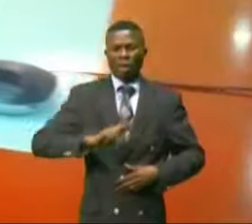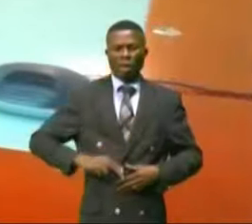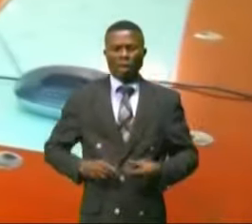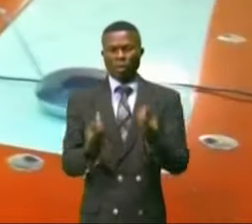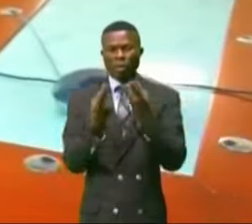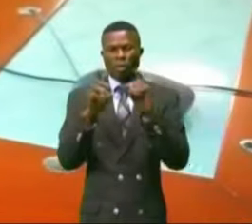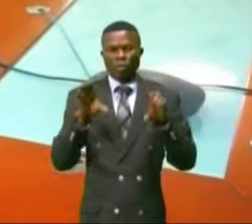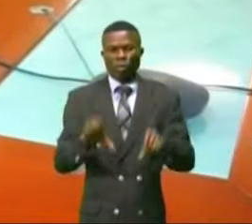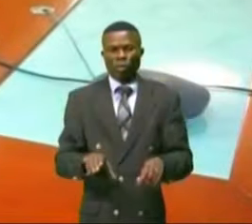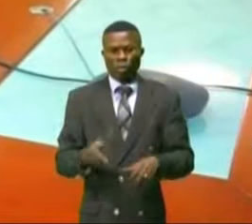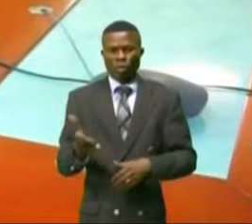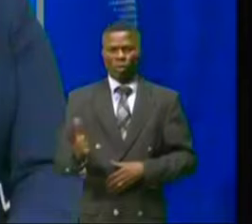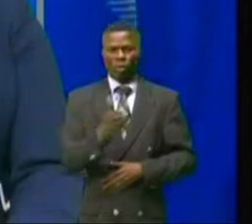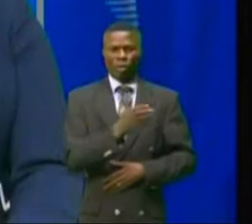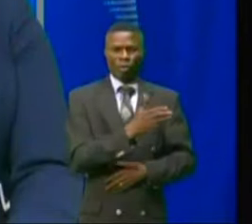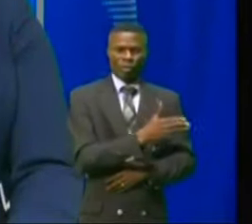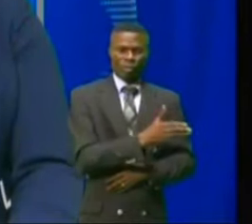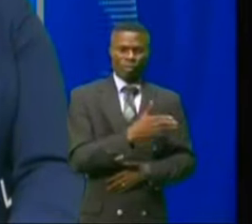démocratique du Congo.